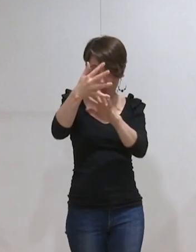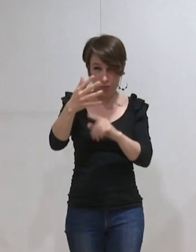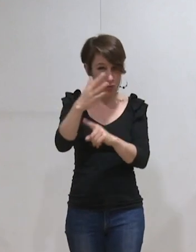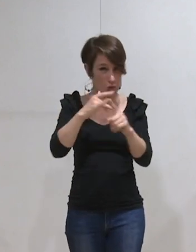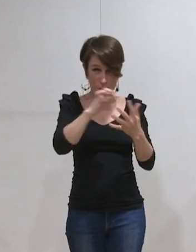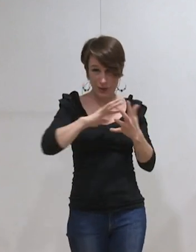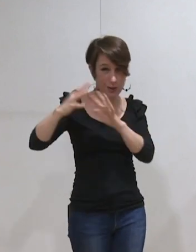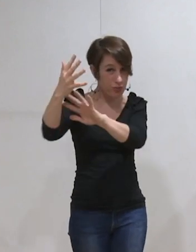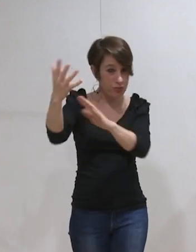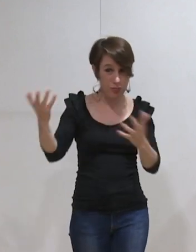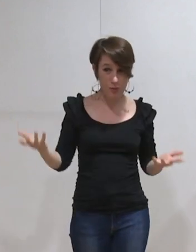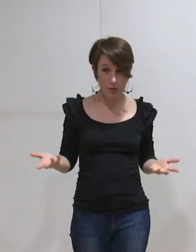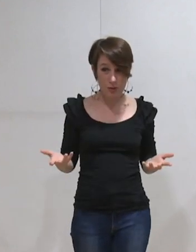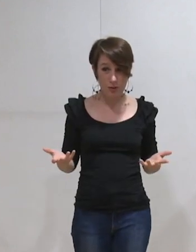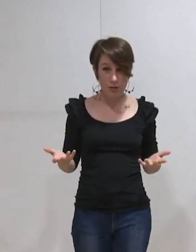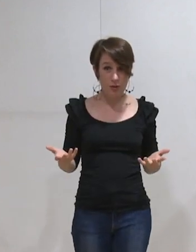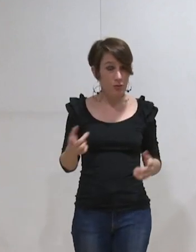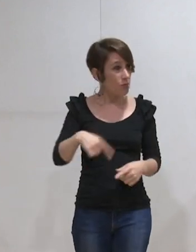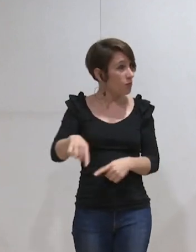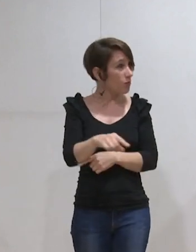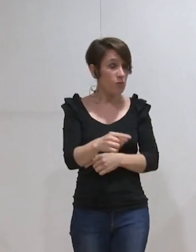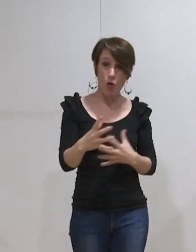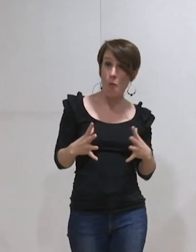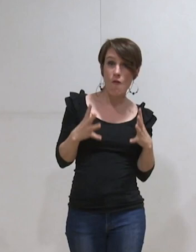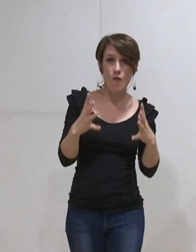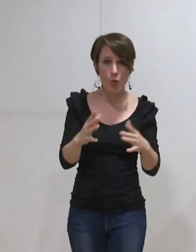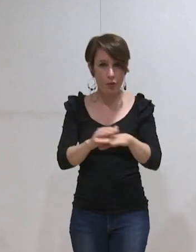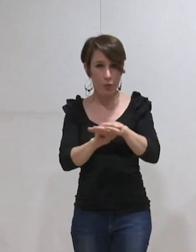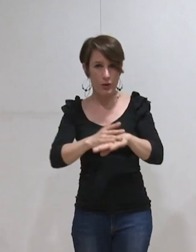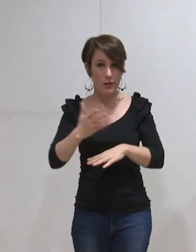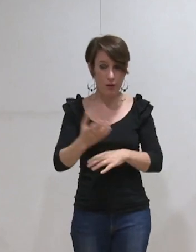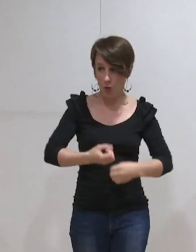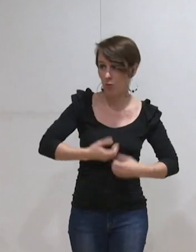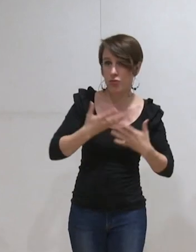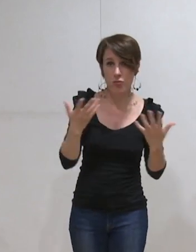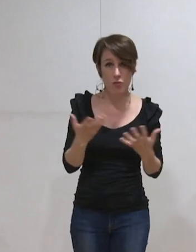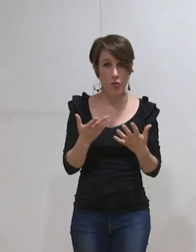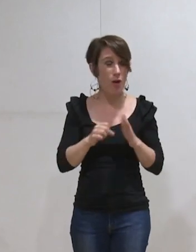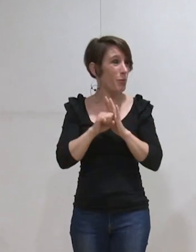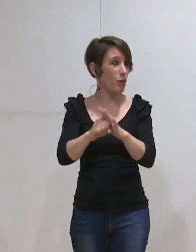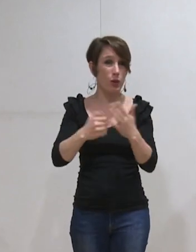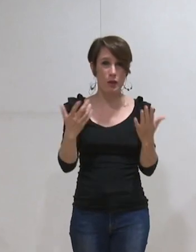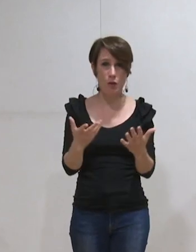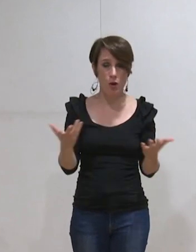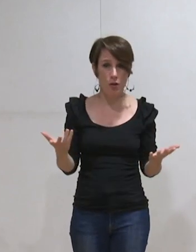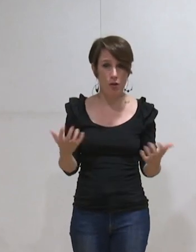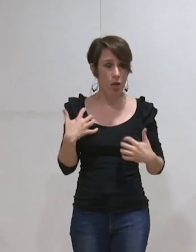changé quelle est la quelle est la volonté politique aujourd'hui comment elle s'exprime quels sont ces priorité on sait toujours pas on